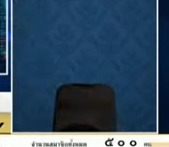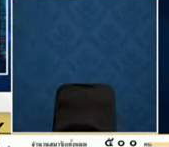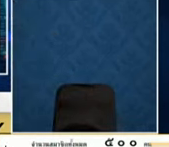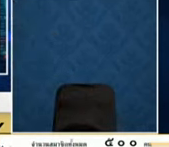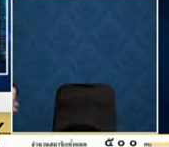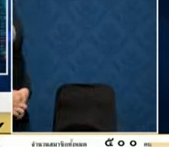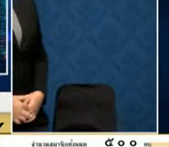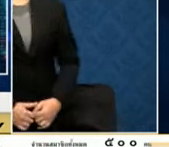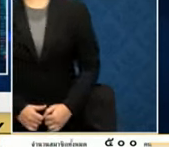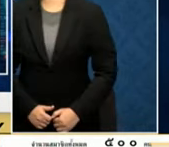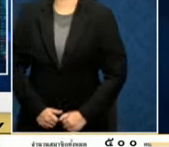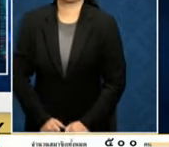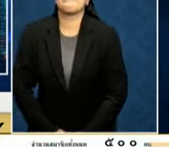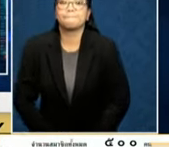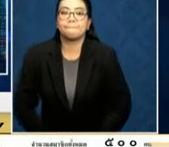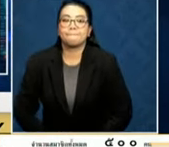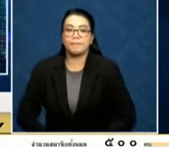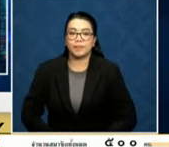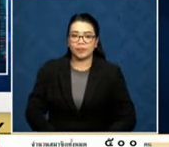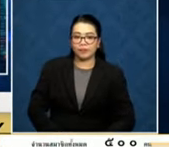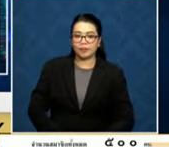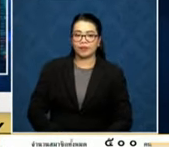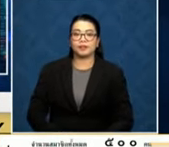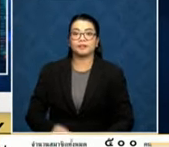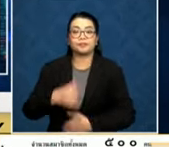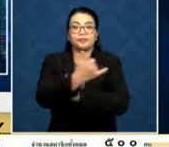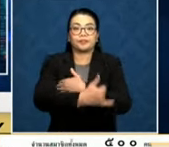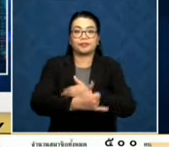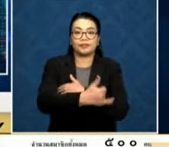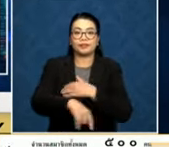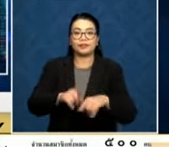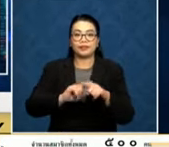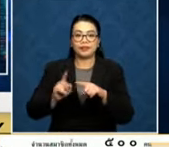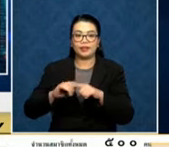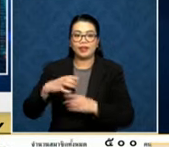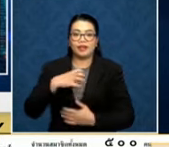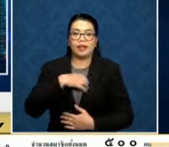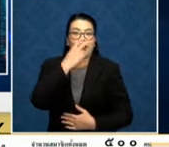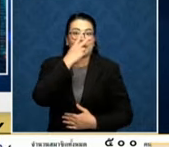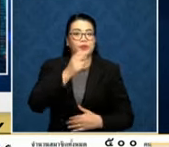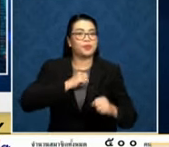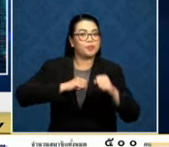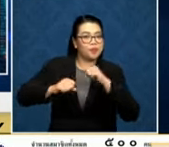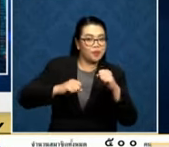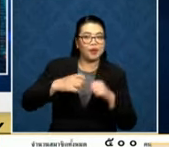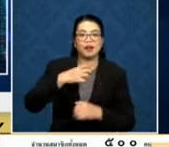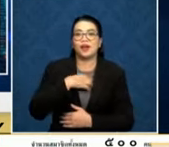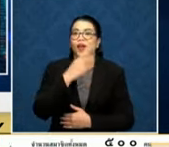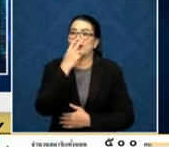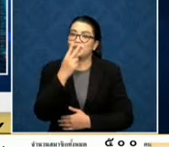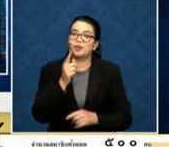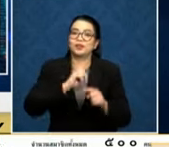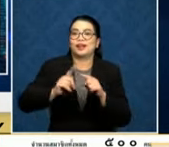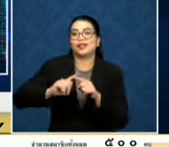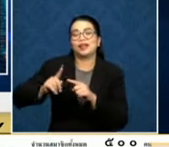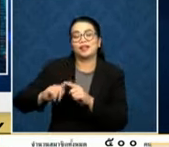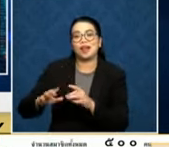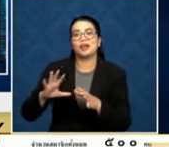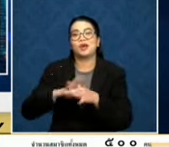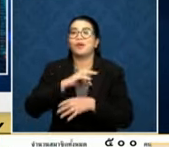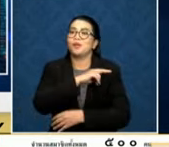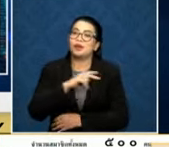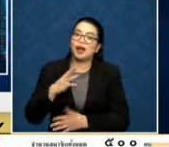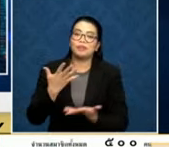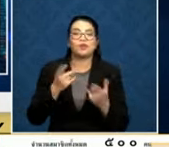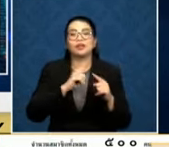เอ่อครูดำน้ำเชฟอาหารนะครับที่บซอตพาวเวอร์เนี่ยครับเ่อผู้อนุบาลอะไรต่างๆเนี่ยครับสิ่ง